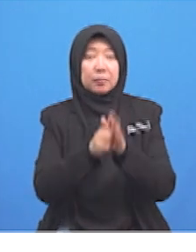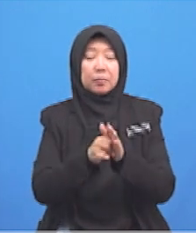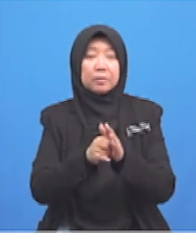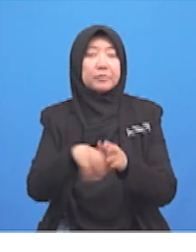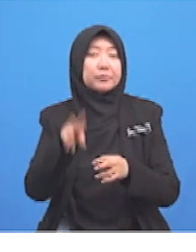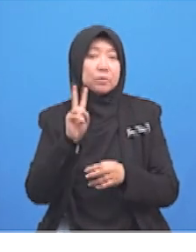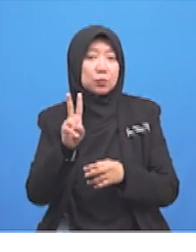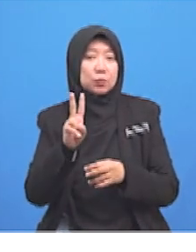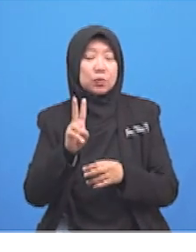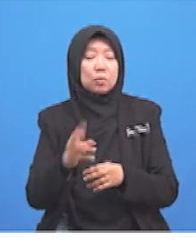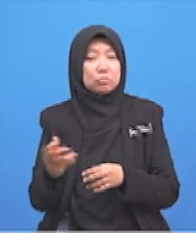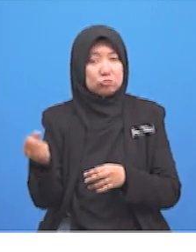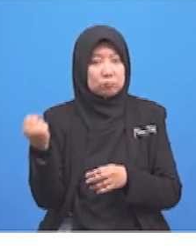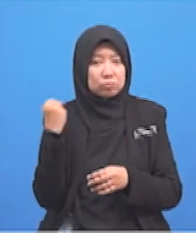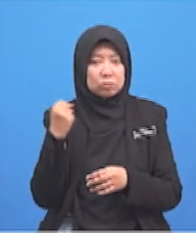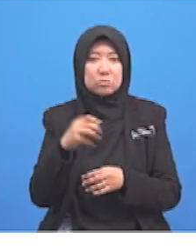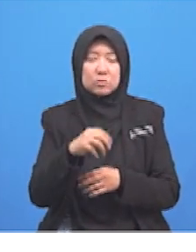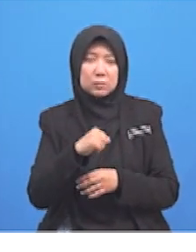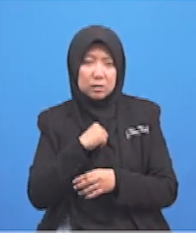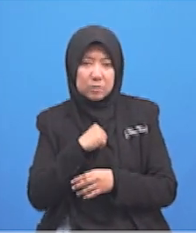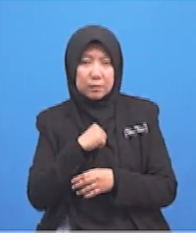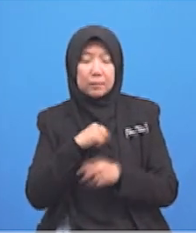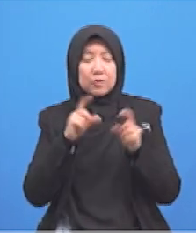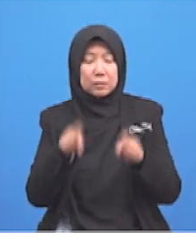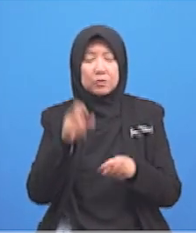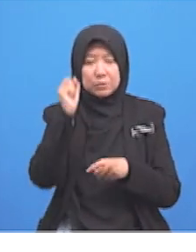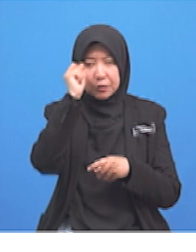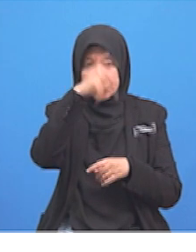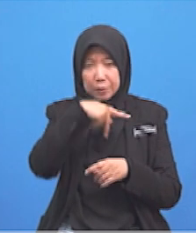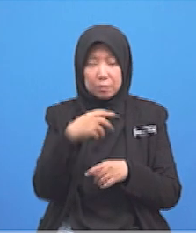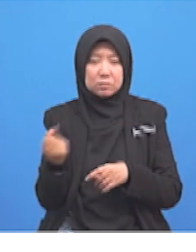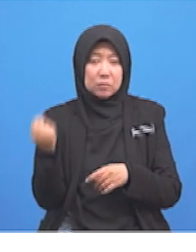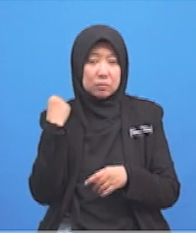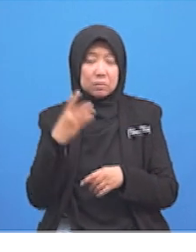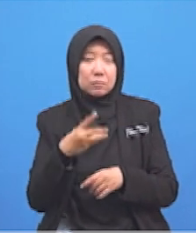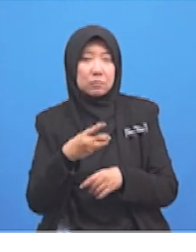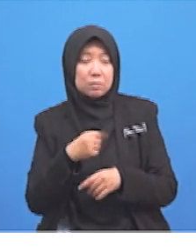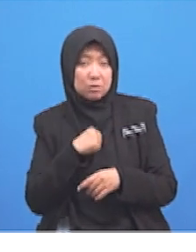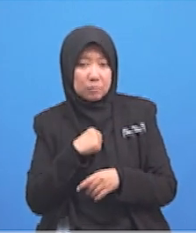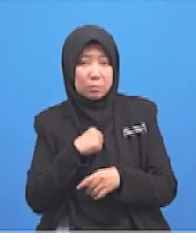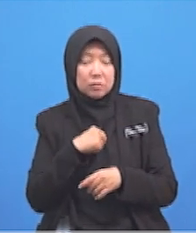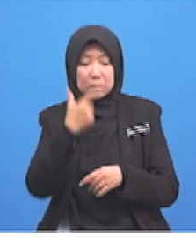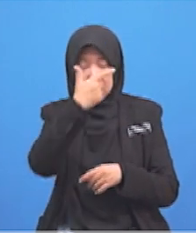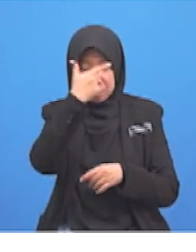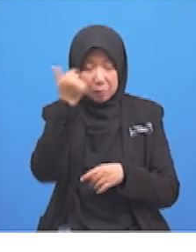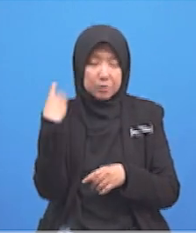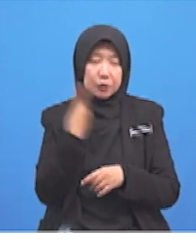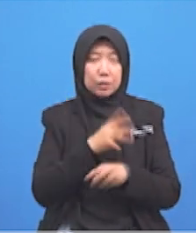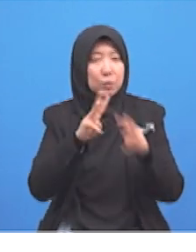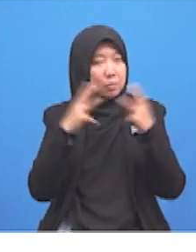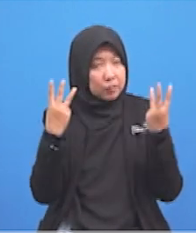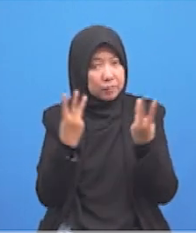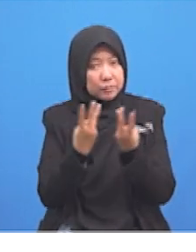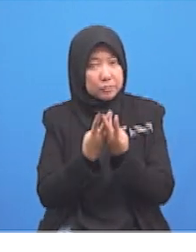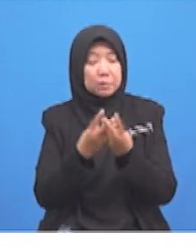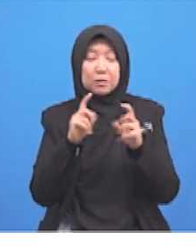ialah jati diri. Kita harus mempunyai sikap jati diri kerana kita sebagai seorang warga negara Malaysia